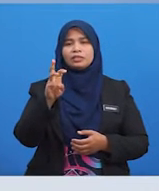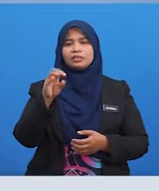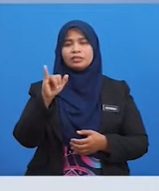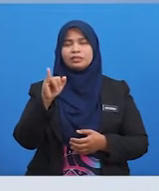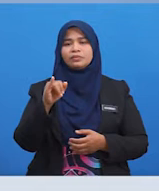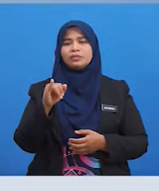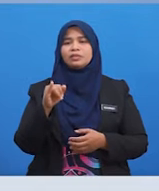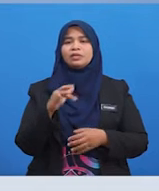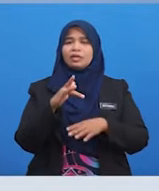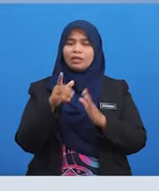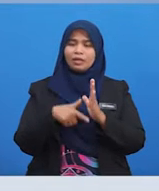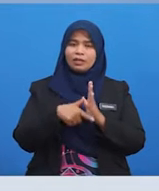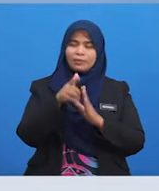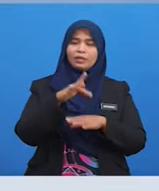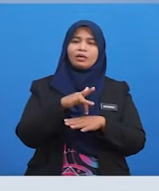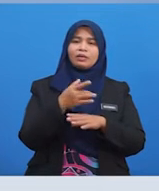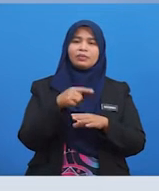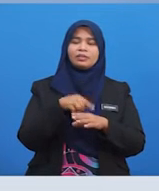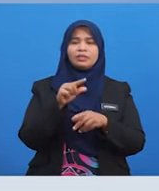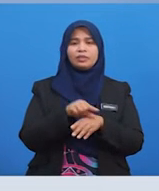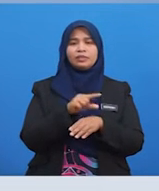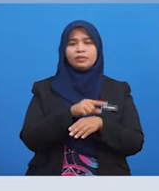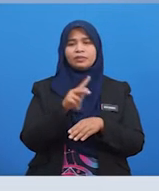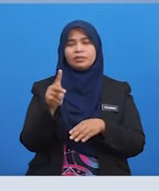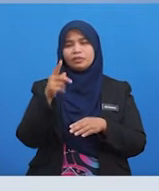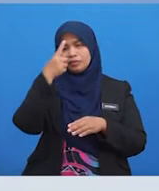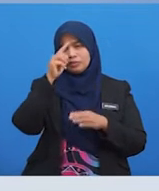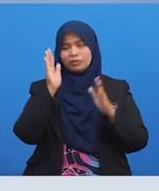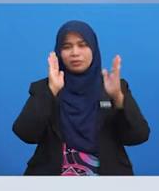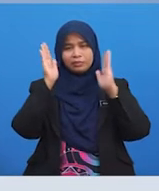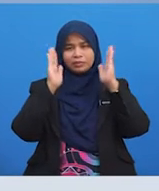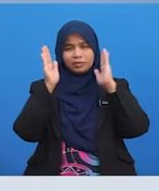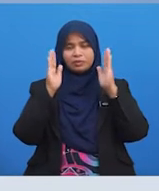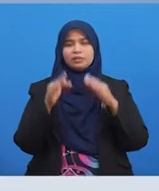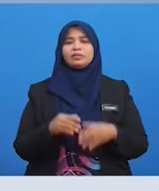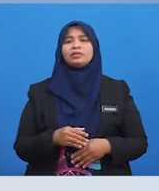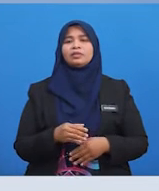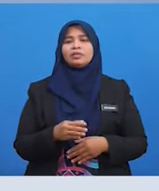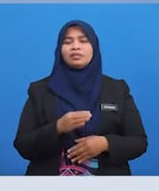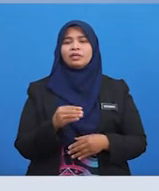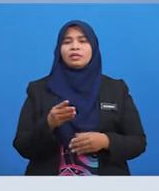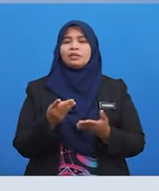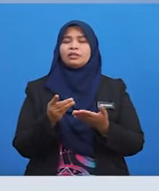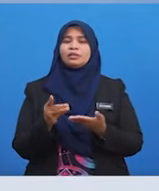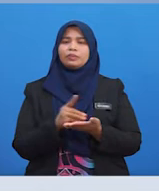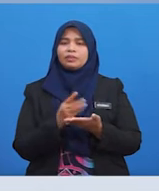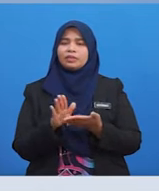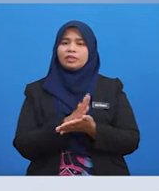lebih awal digunakan untuk bahasa Melayu. Malah,